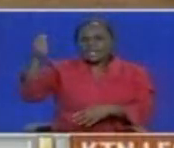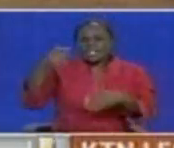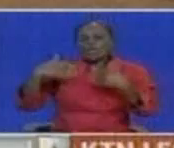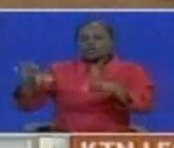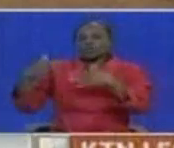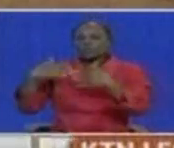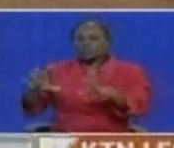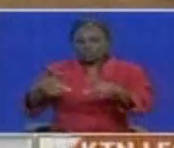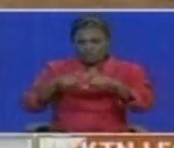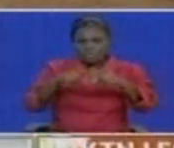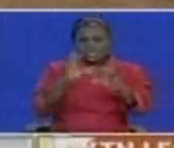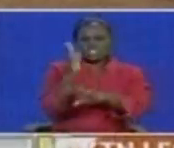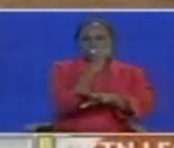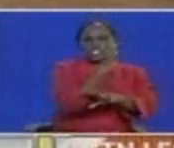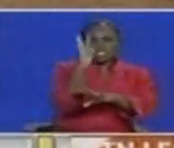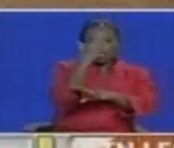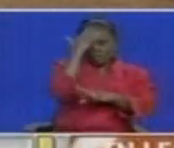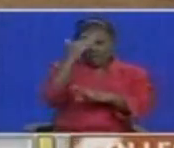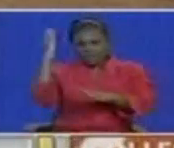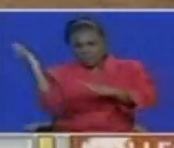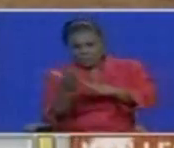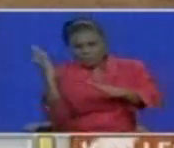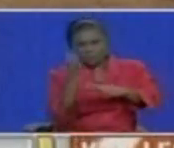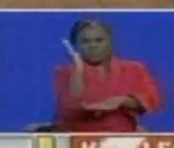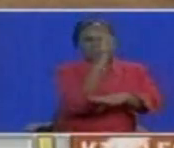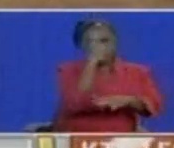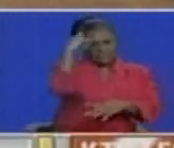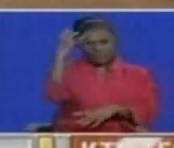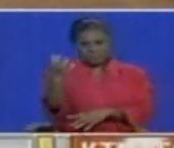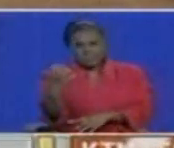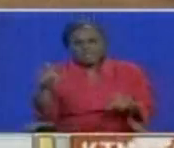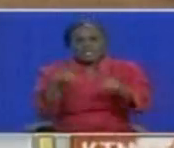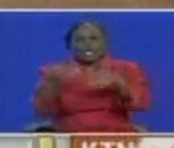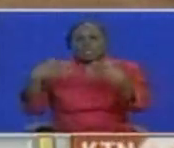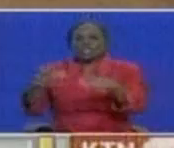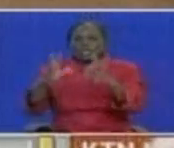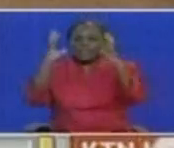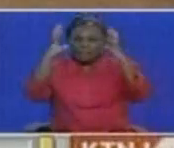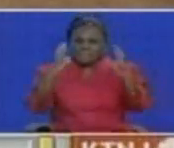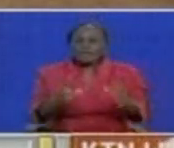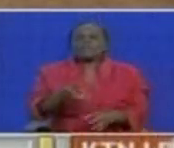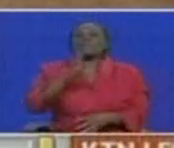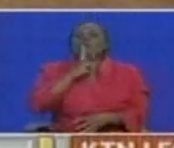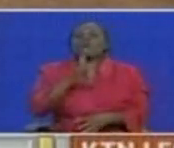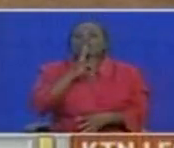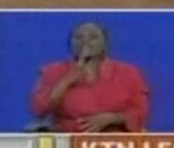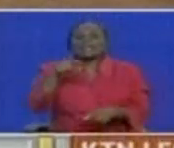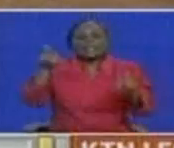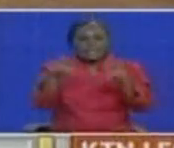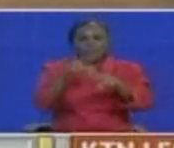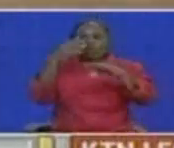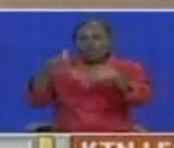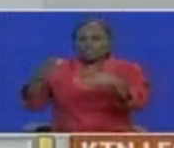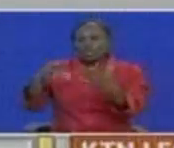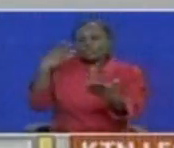ekari za miti kutokana na ukataji miti na uchomaji makaa, na hivyo kupoteza kiwango kikubwa cha maji na kuingia hasara ya mabilioni